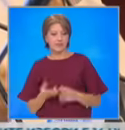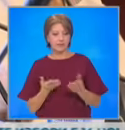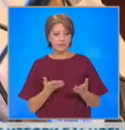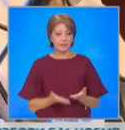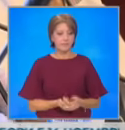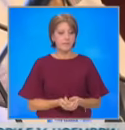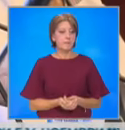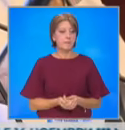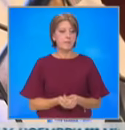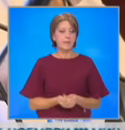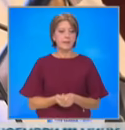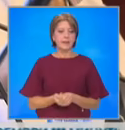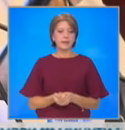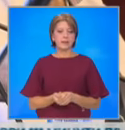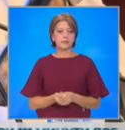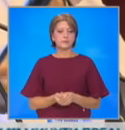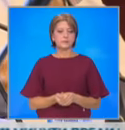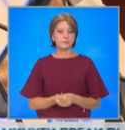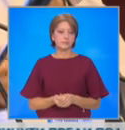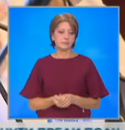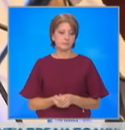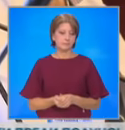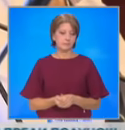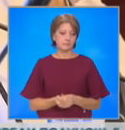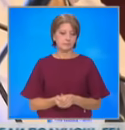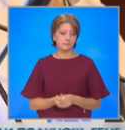е прокуратурата, но следва да се отбележи следното.